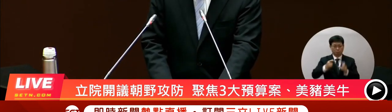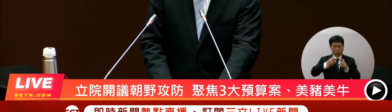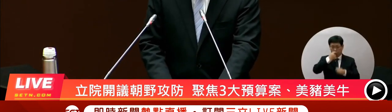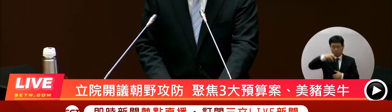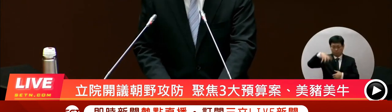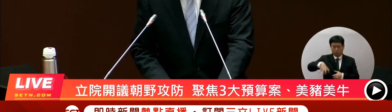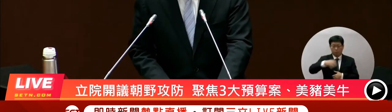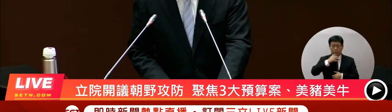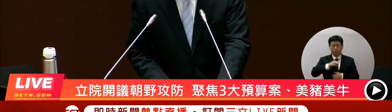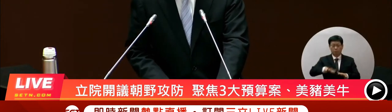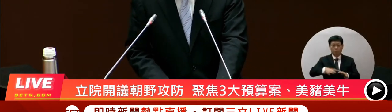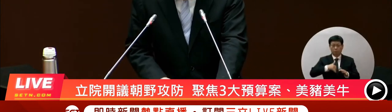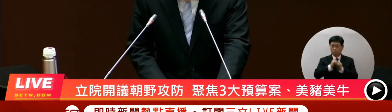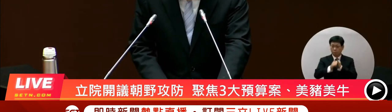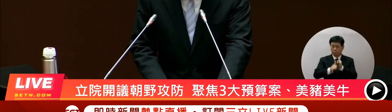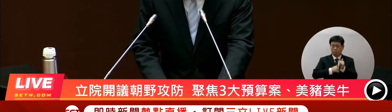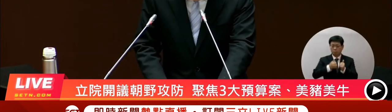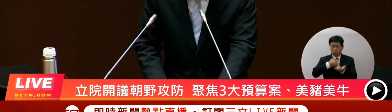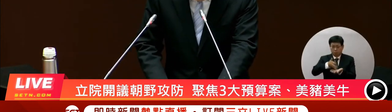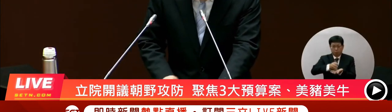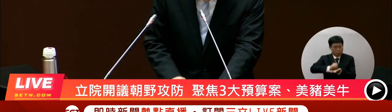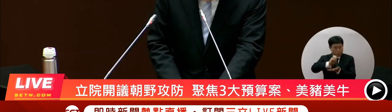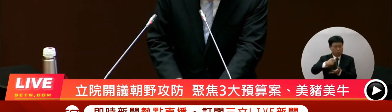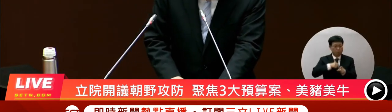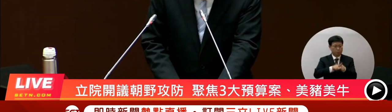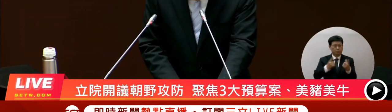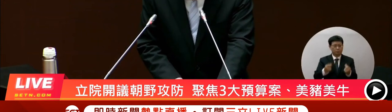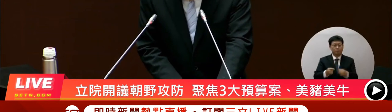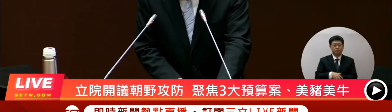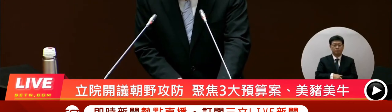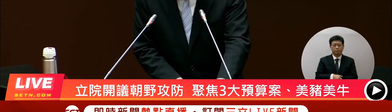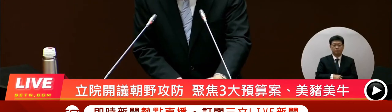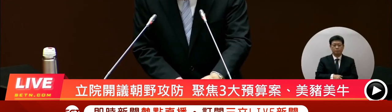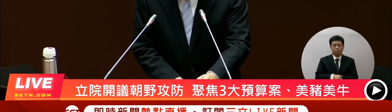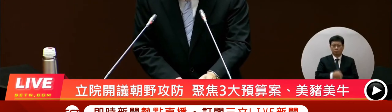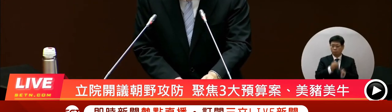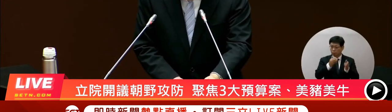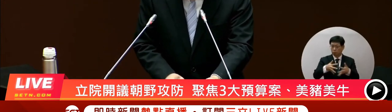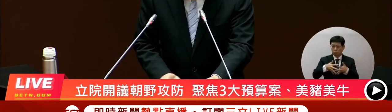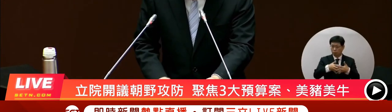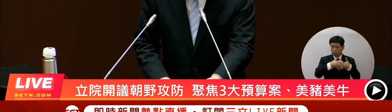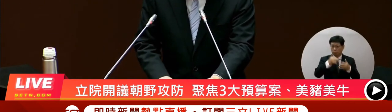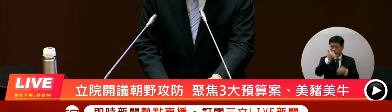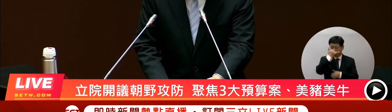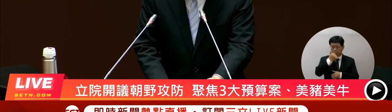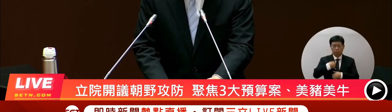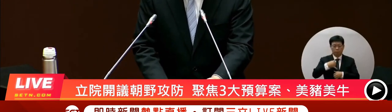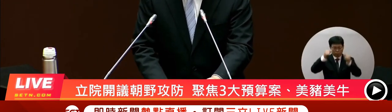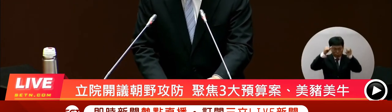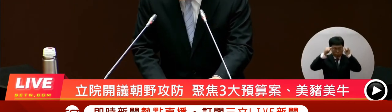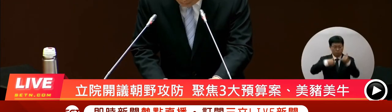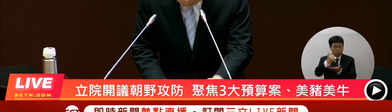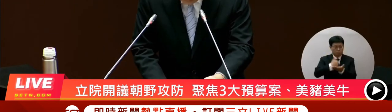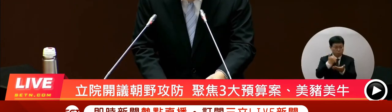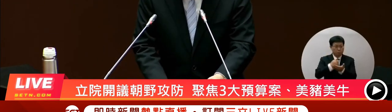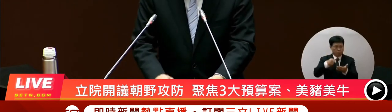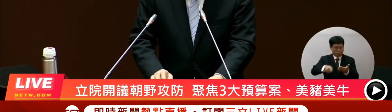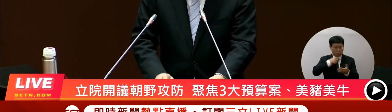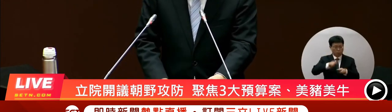府向国人同胞的报告，要放宽美猪美牛进口时说的一段